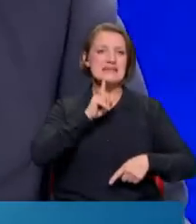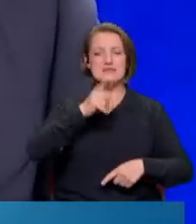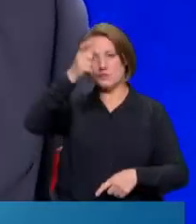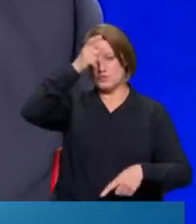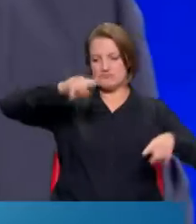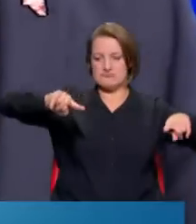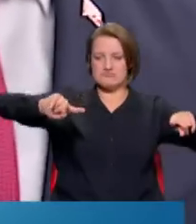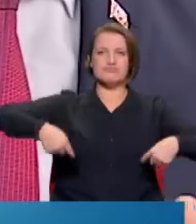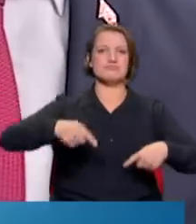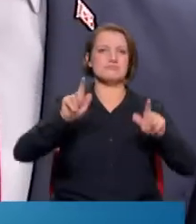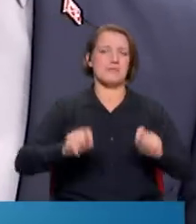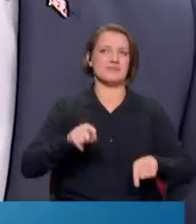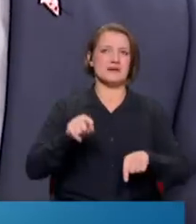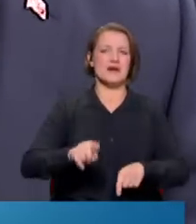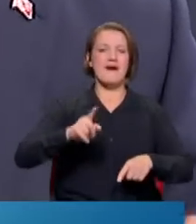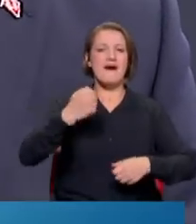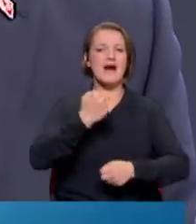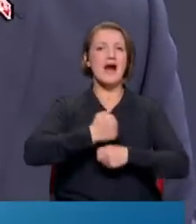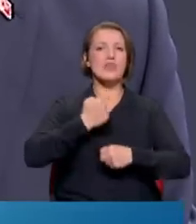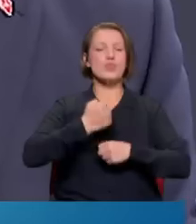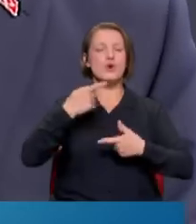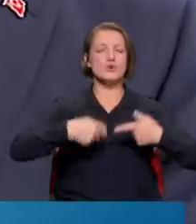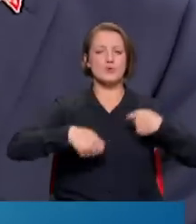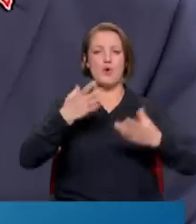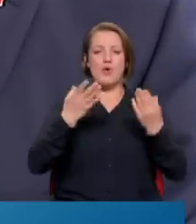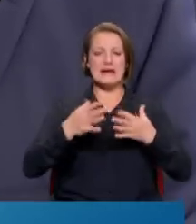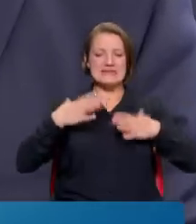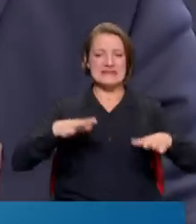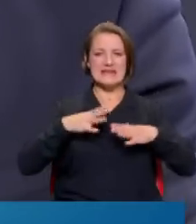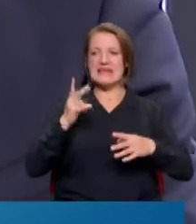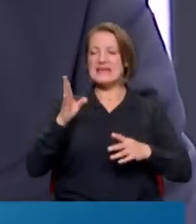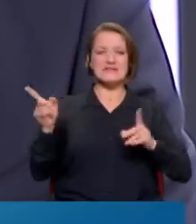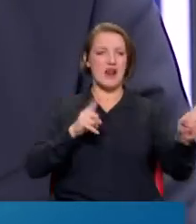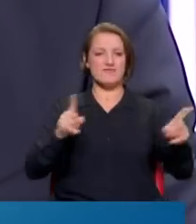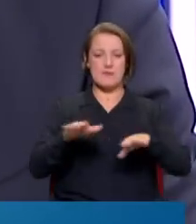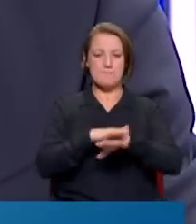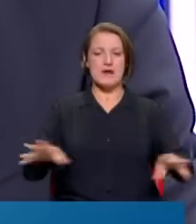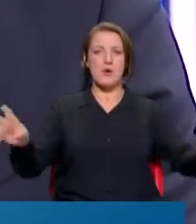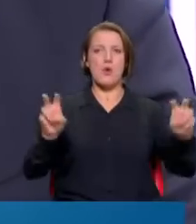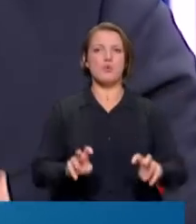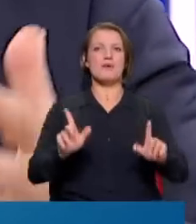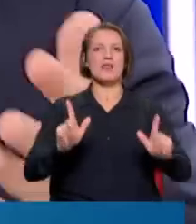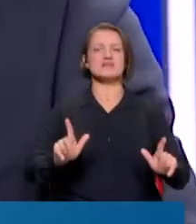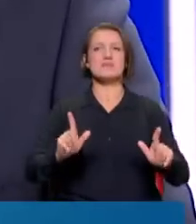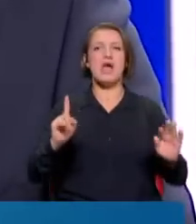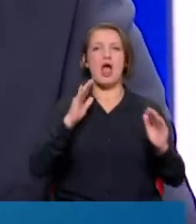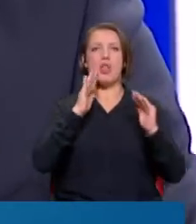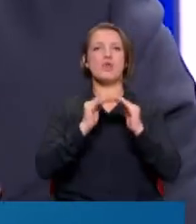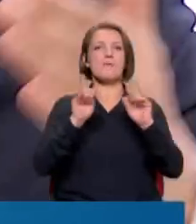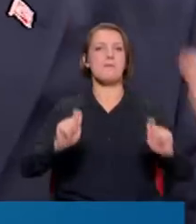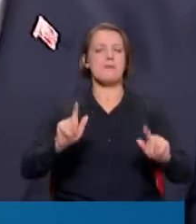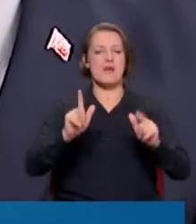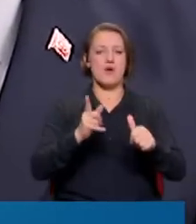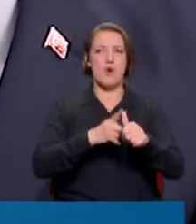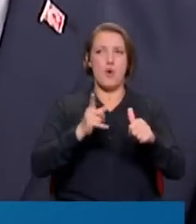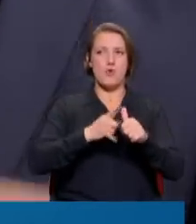harekatını yaptık şimdi garantör olmak istediğinizde önce iki tarafın Ateşkes masasına oturması lazım bir anlaşma yap yapması lazım